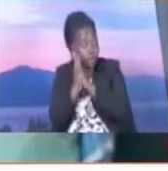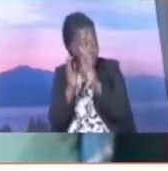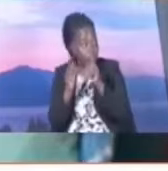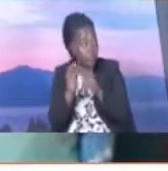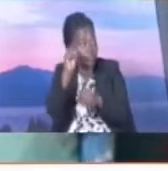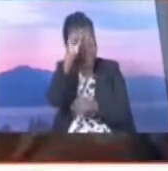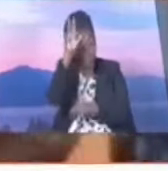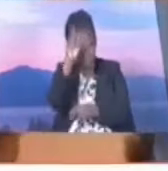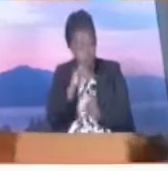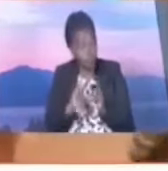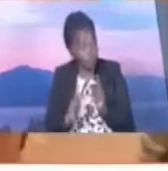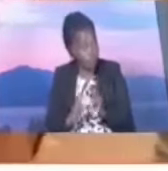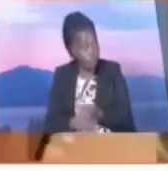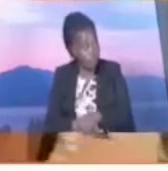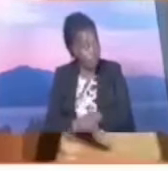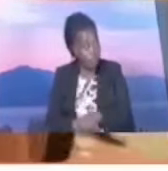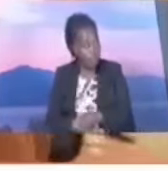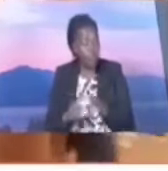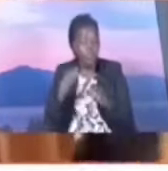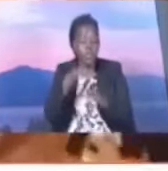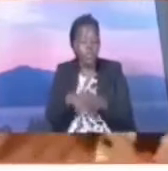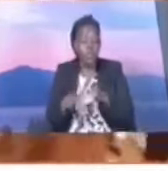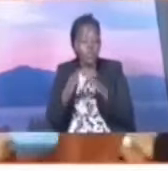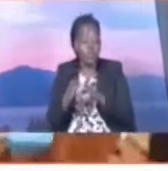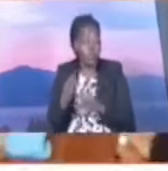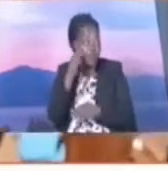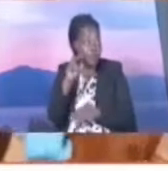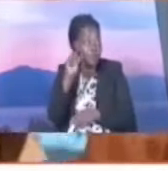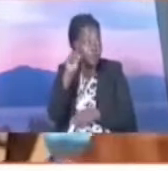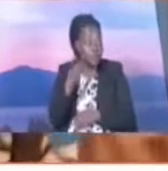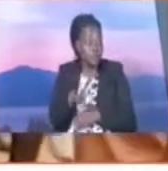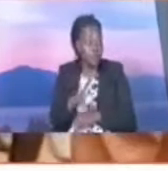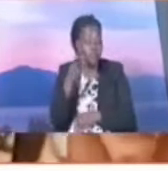ekyawunyisiza abasirikale. Mu nnyumba ne basanzeemu ttivi ssatu